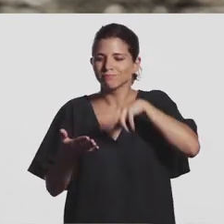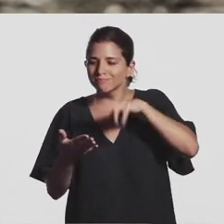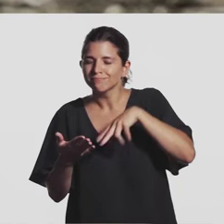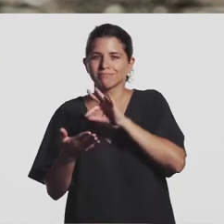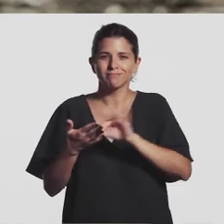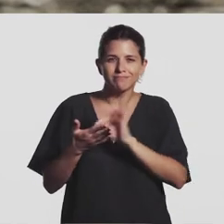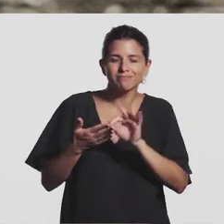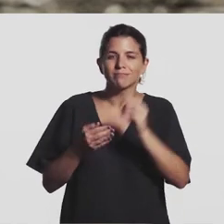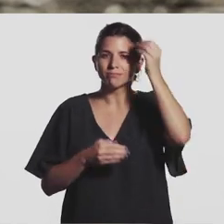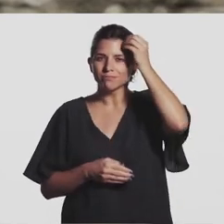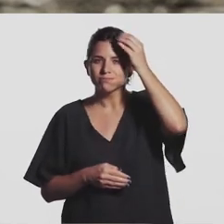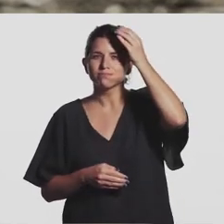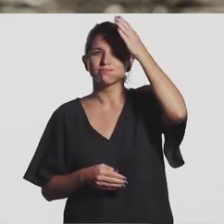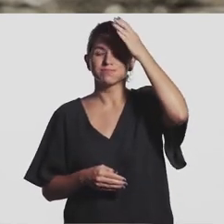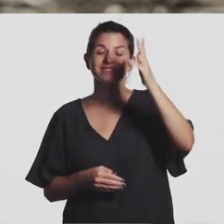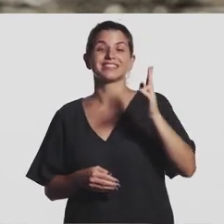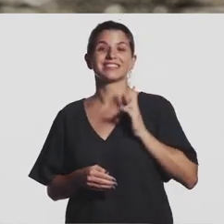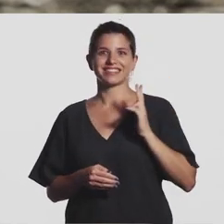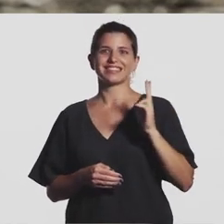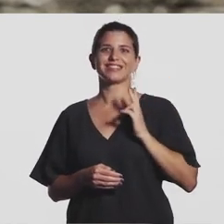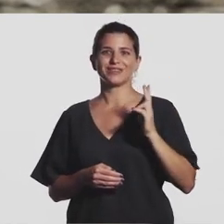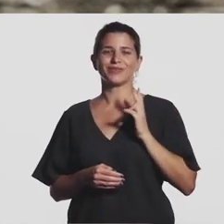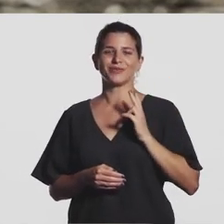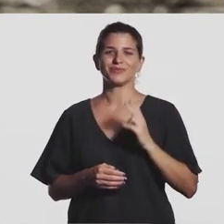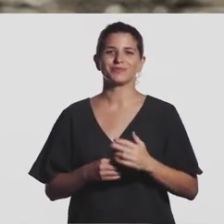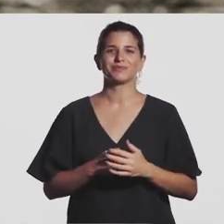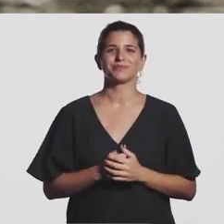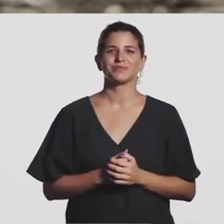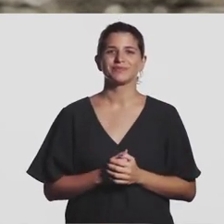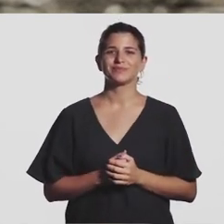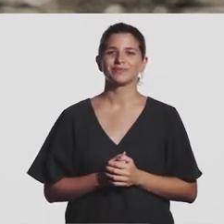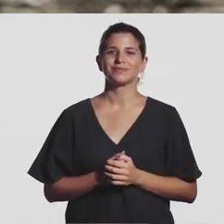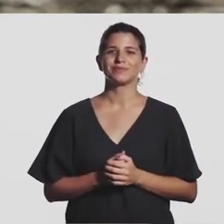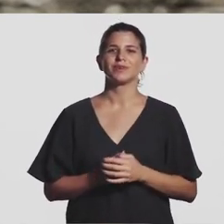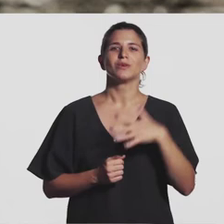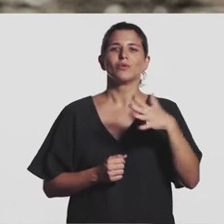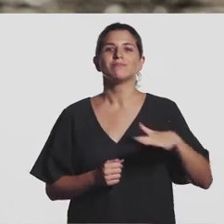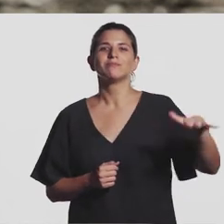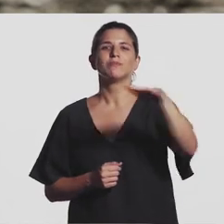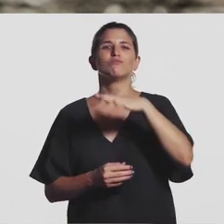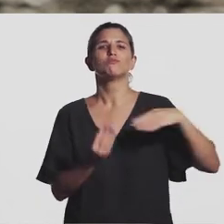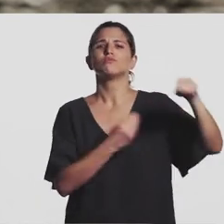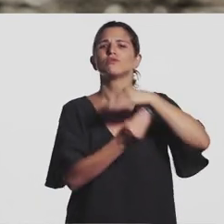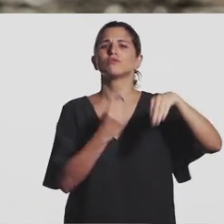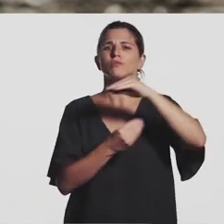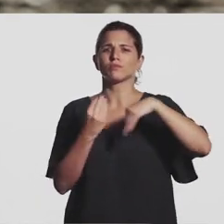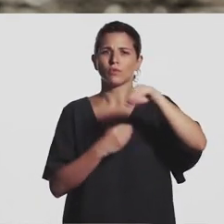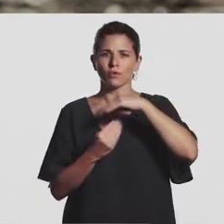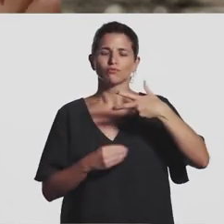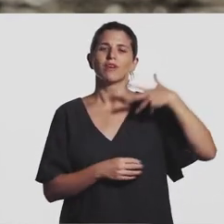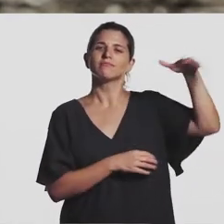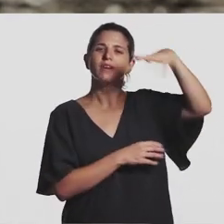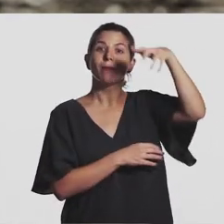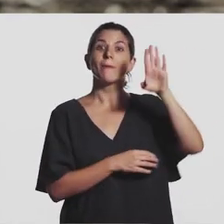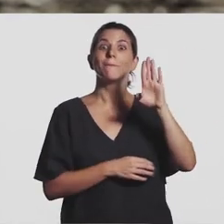piano allontanarsi dall'alfabetismo. È stata quindi anche una ricchezza. E poi, girando sul territorio, c'è